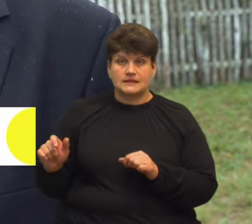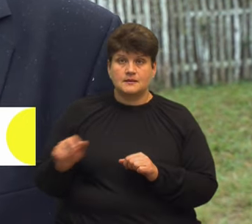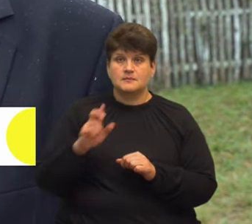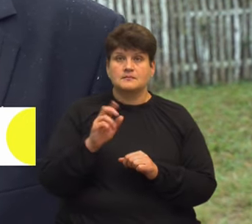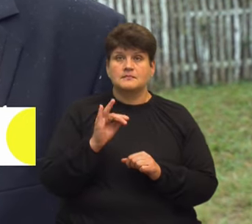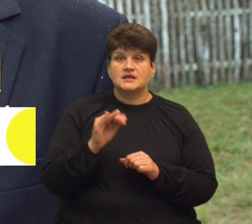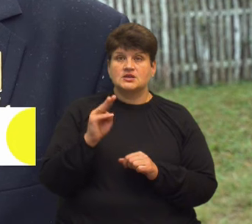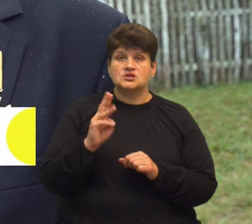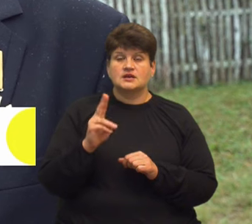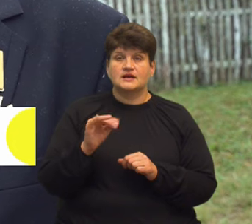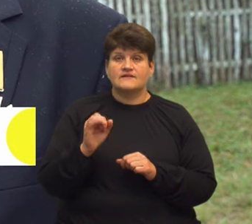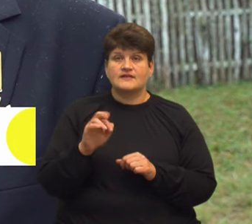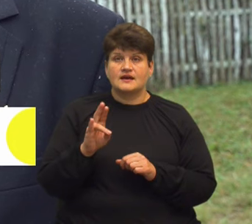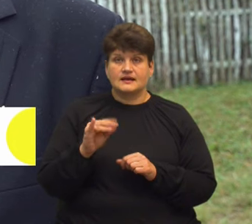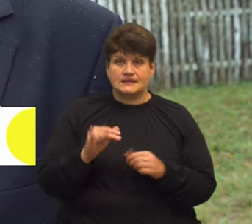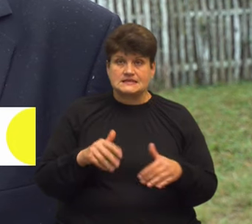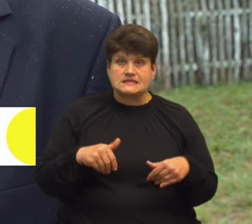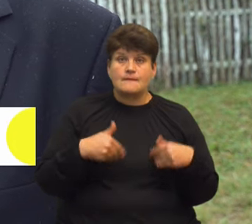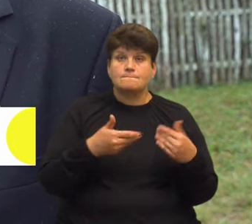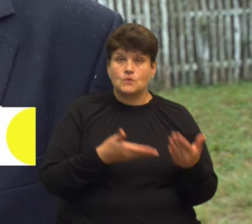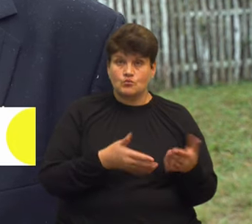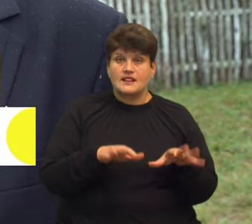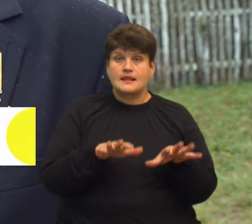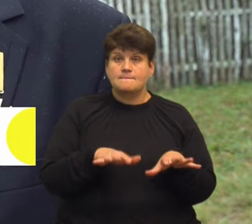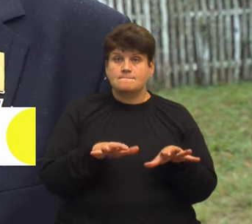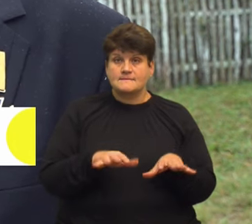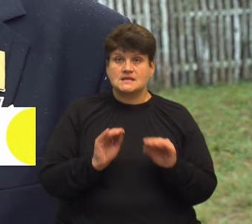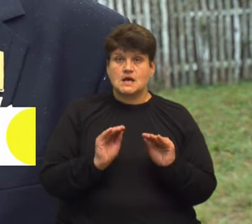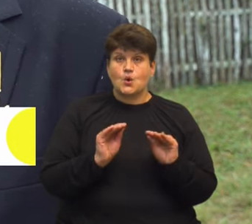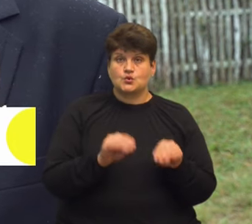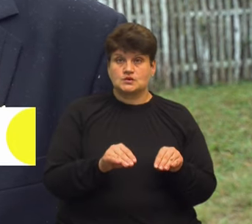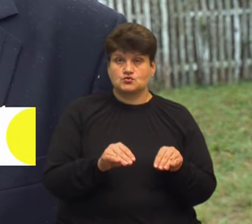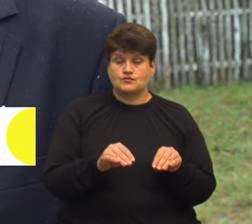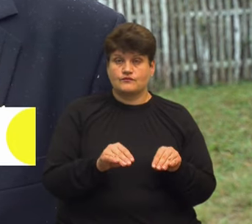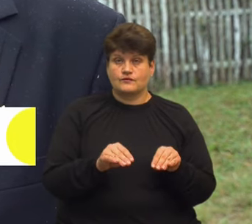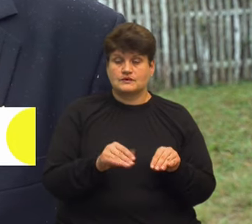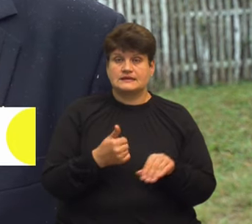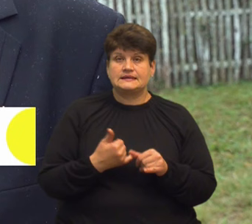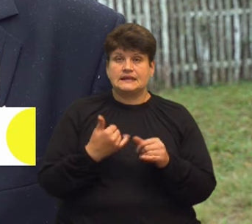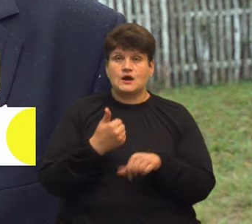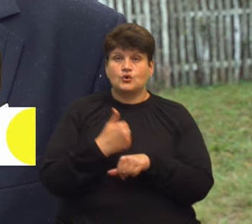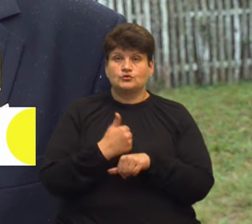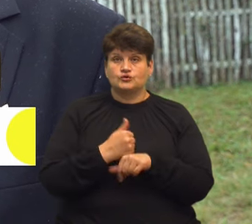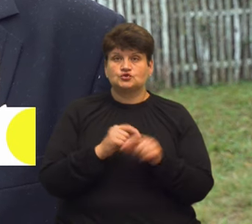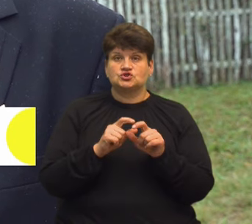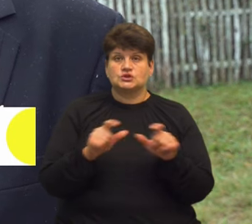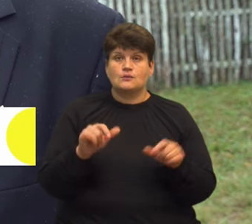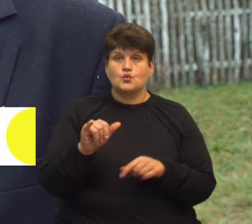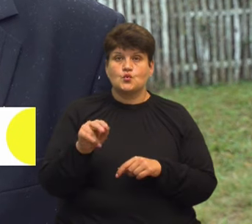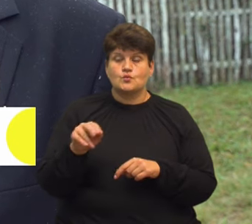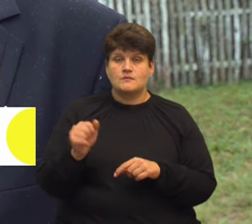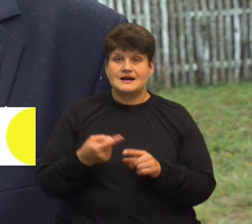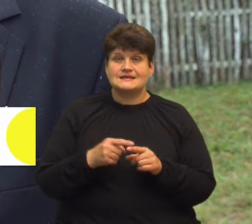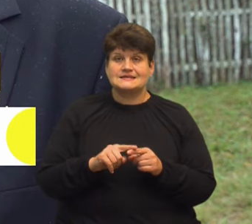бишків'яни запропонували місце розташування для головного штабу УПА. Це село